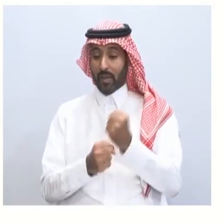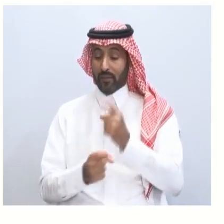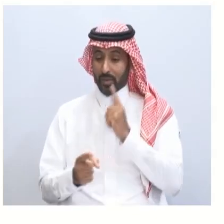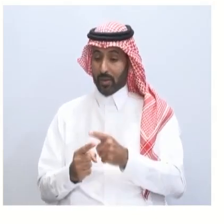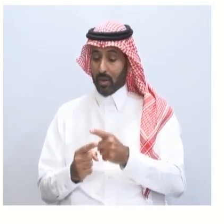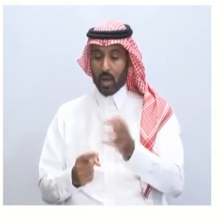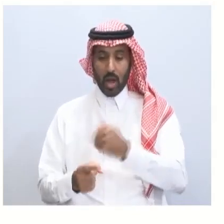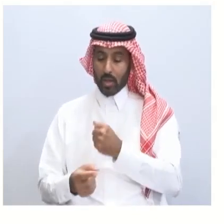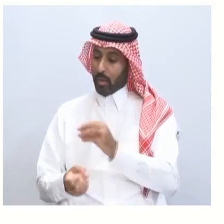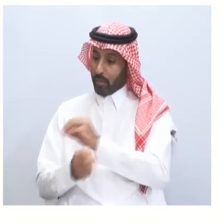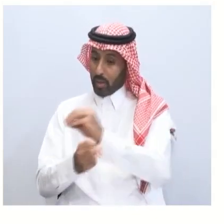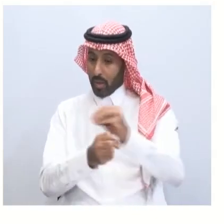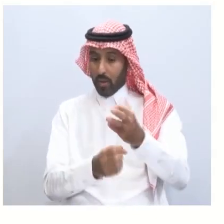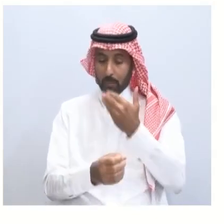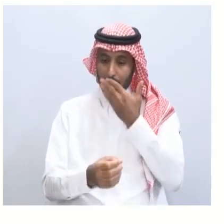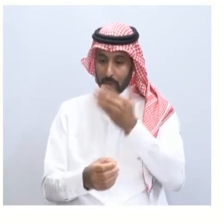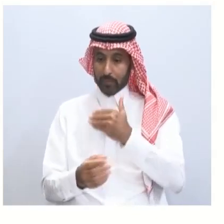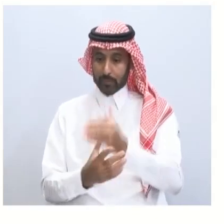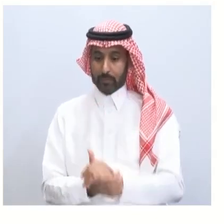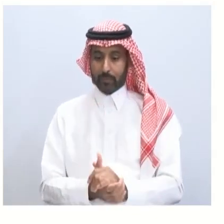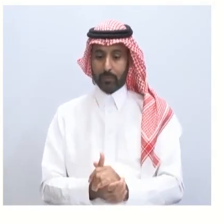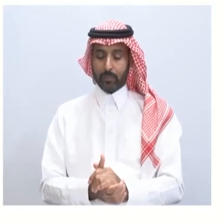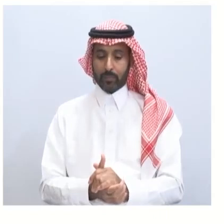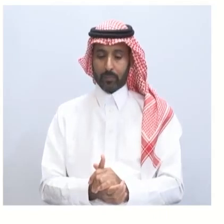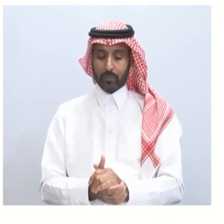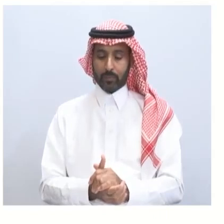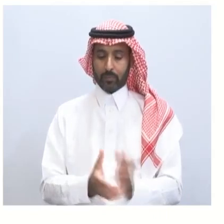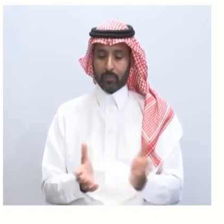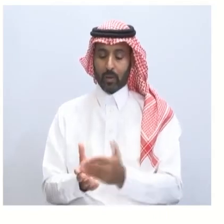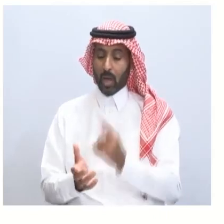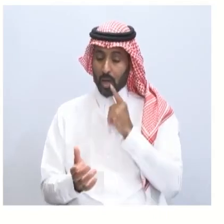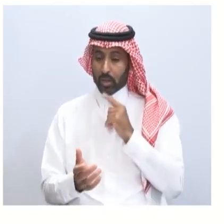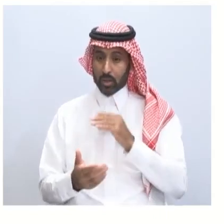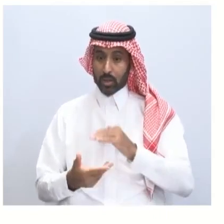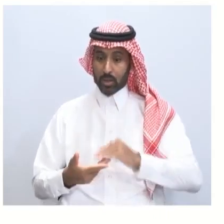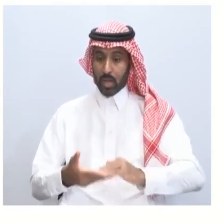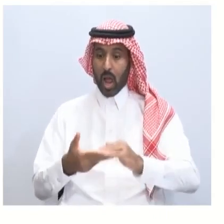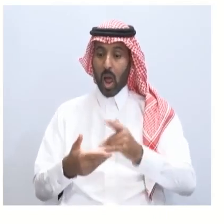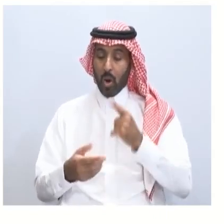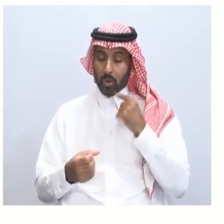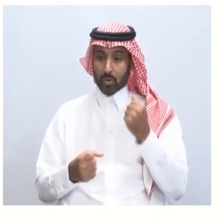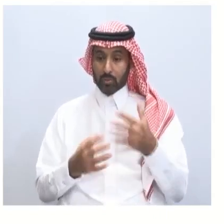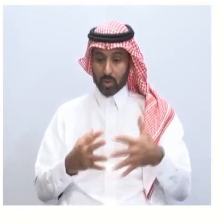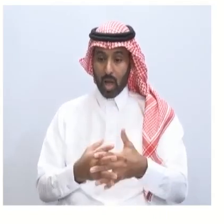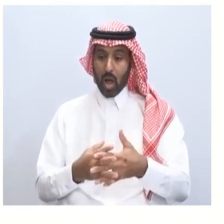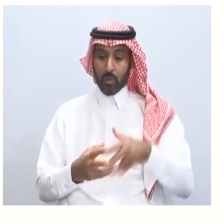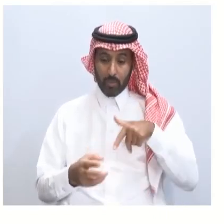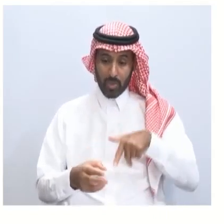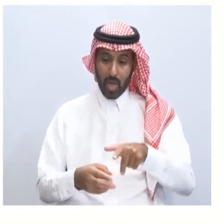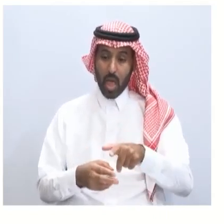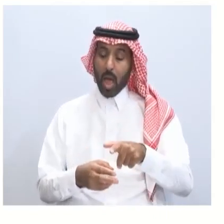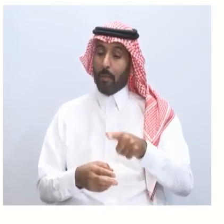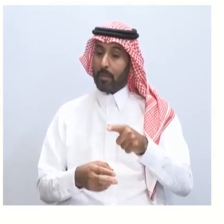تبادل معلومات الحل ثانيا التعاون بالذهاب الى المعلمه وقت